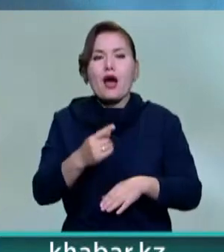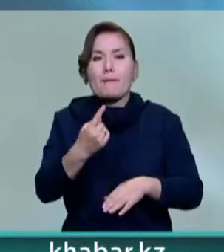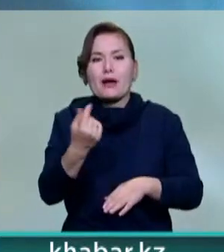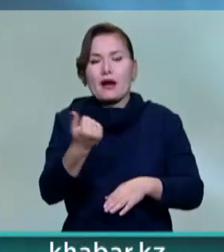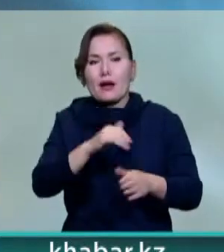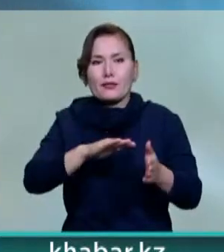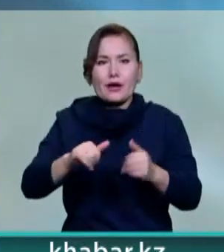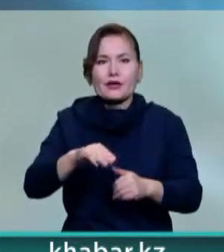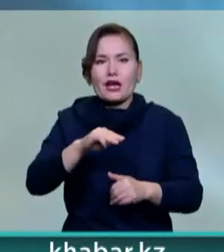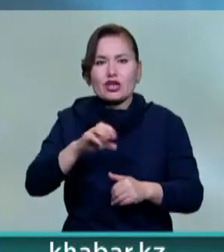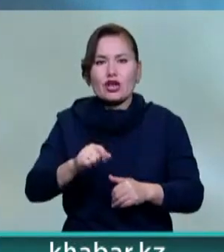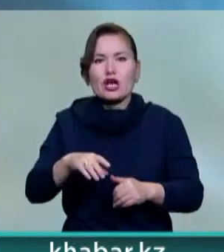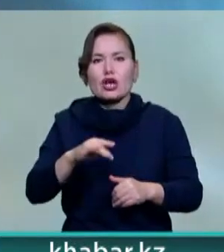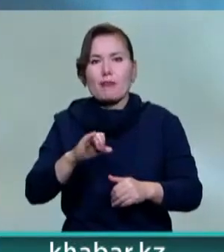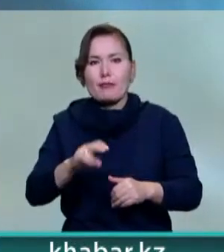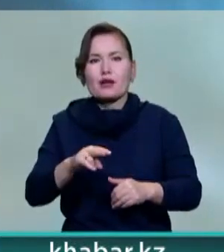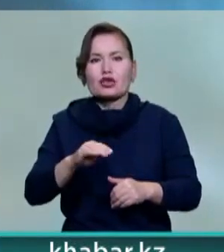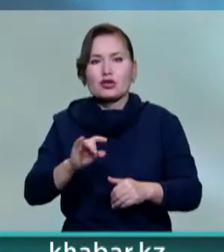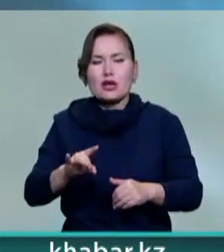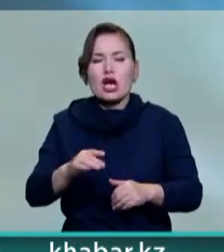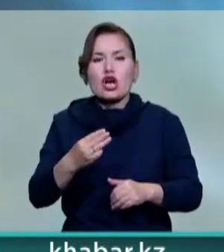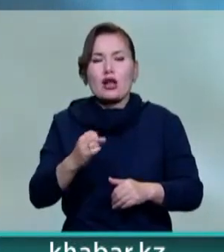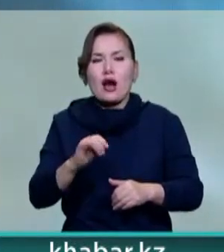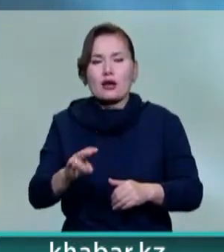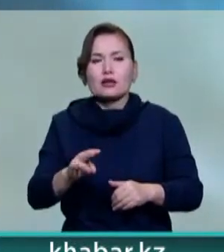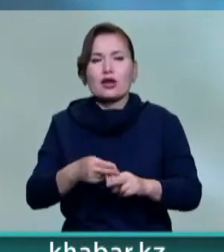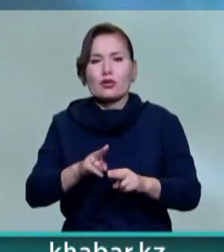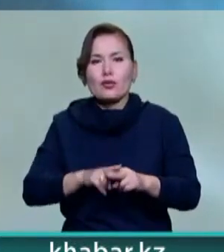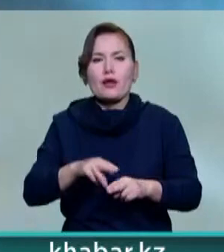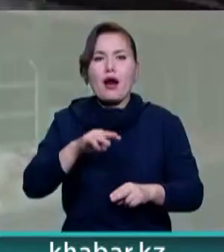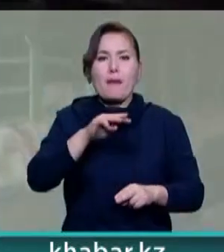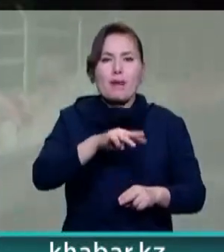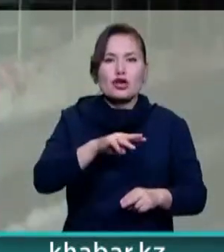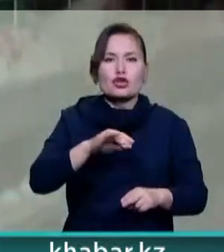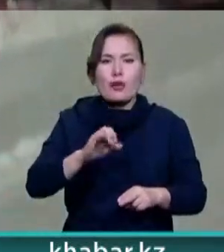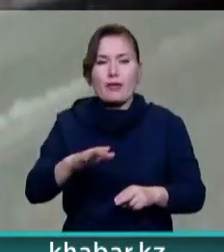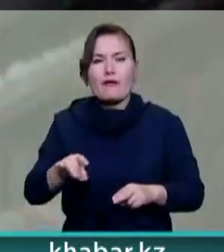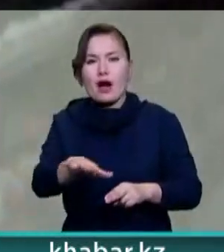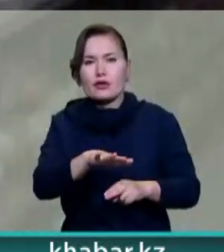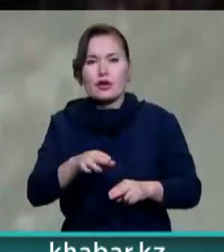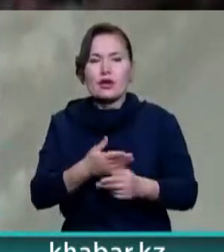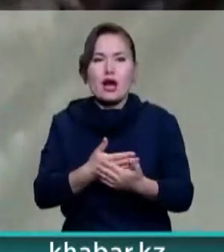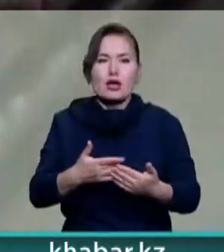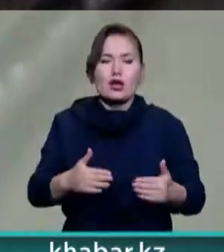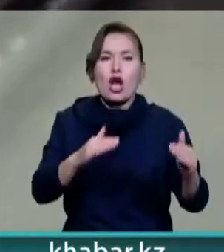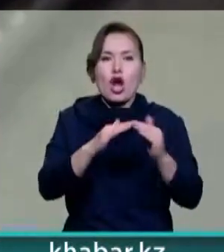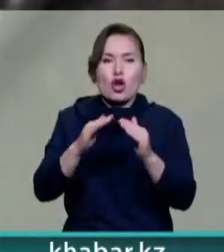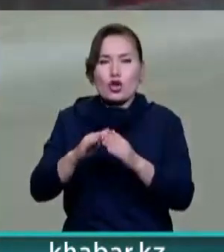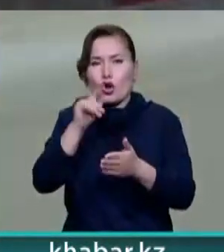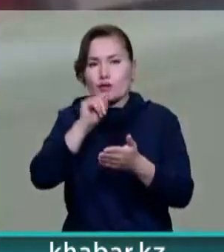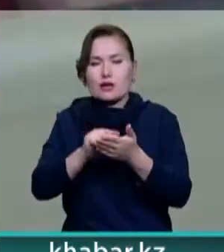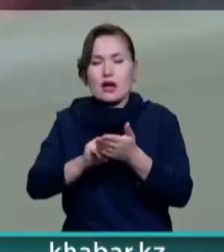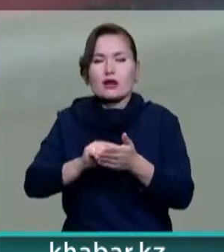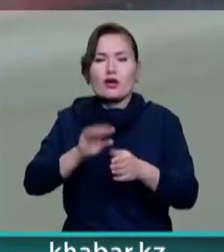Тимирязев, Тайынша, Жамбыл, Қызылжар, Шалақын, Ғабит Мүсірепов және Мағжан Жұмабаев аудандарында әртүрлі үй құстарының өлімі